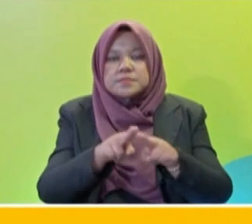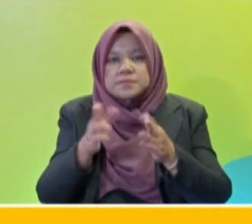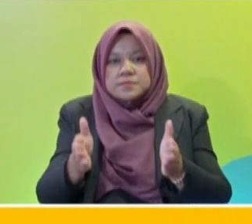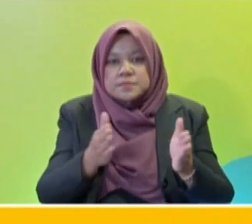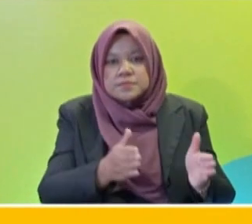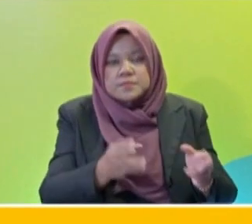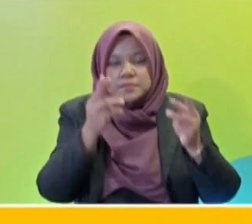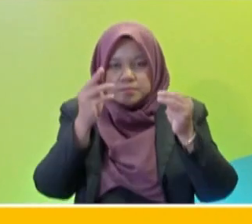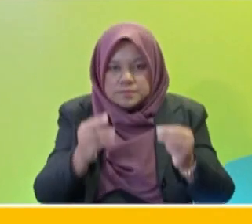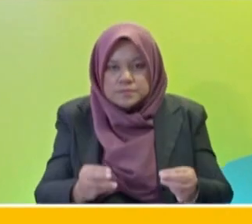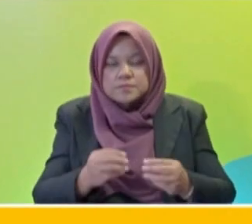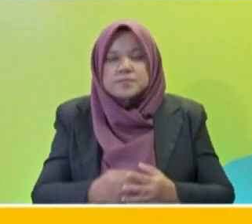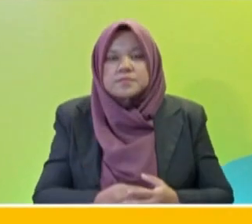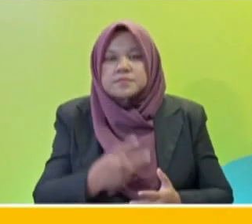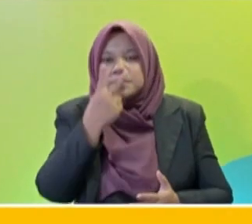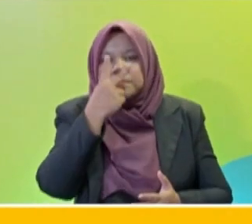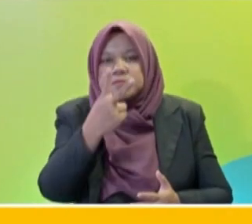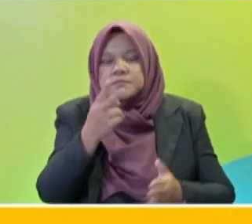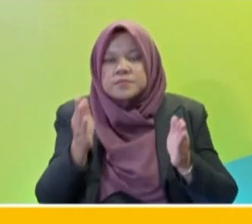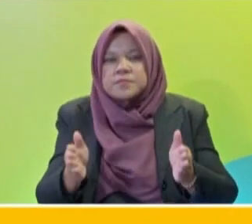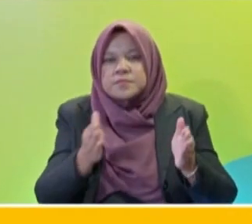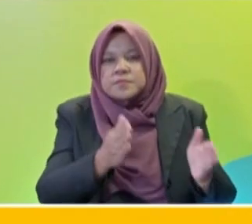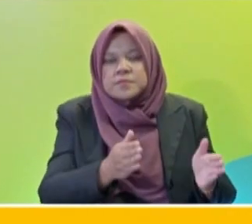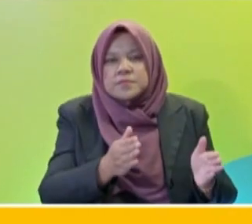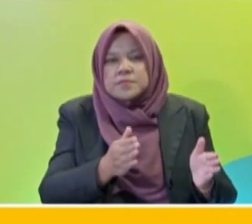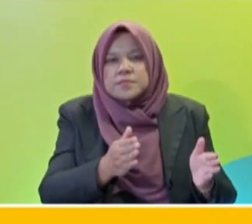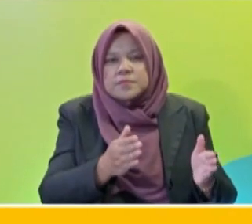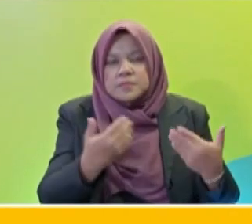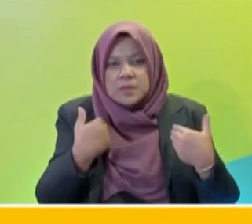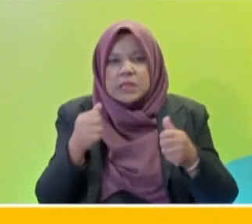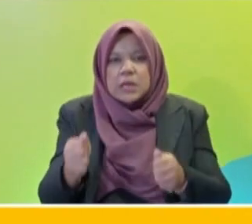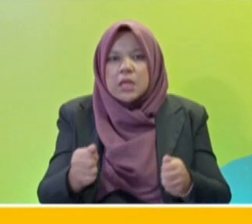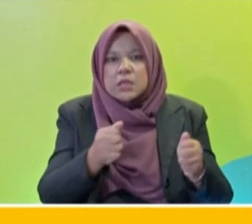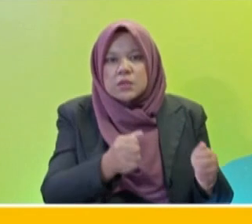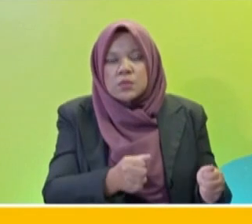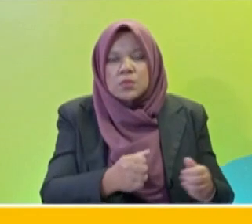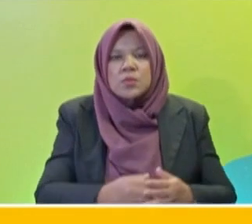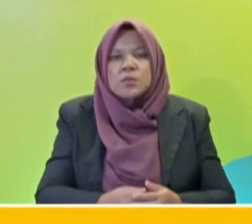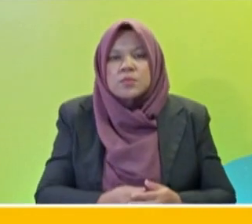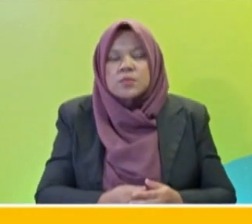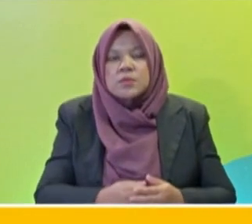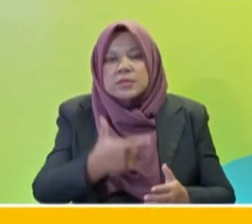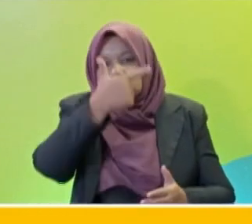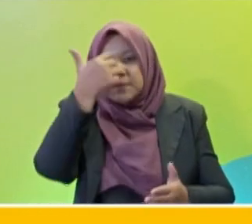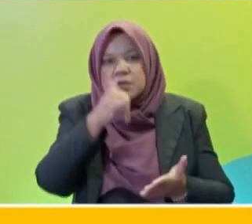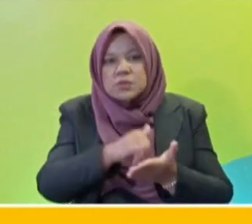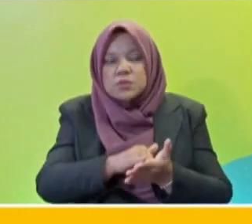Betul Oke kalau kita lihat susunannya memang teratur jadi sebab itu